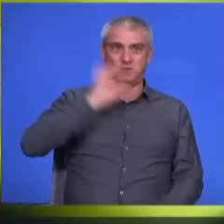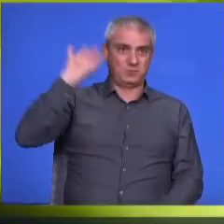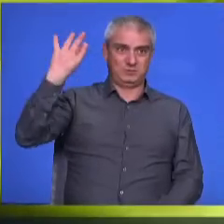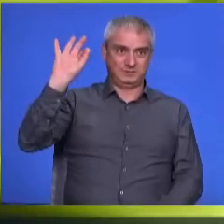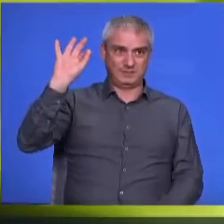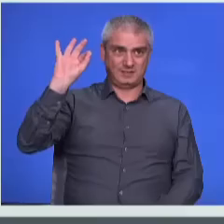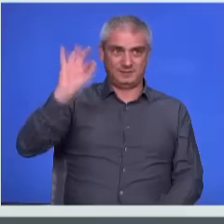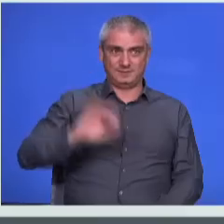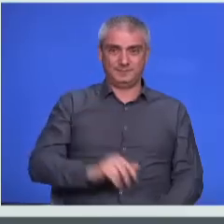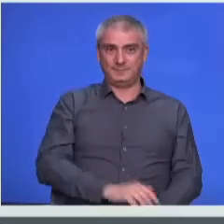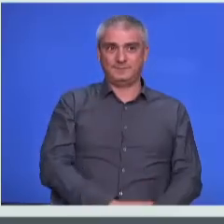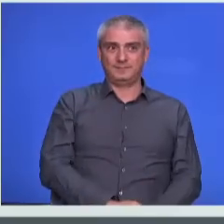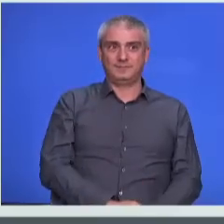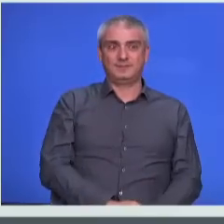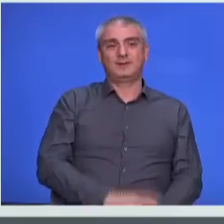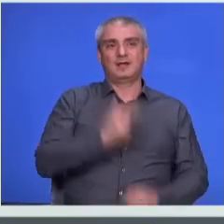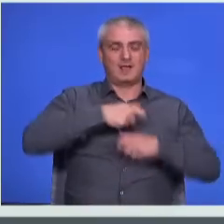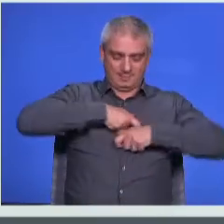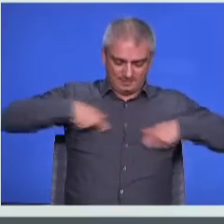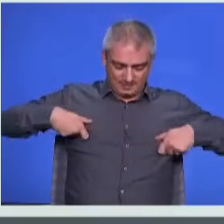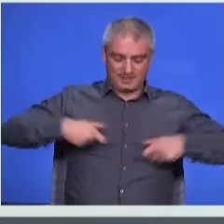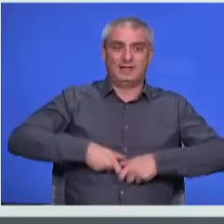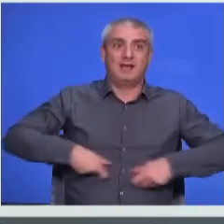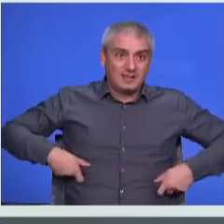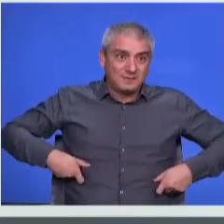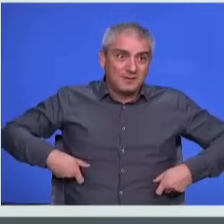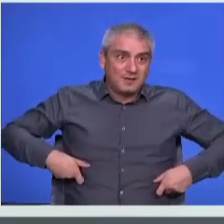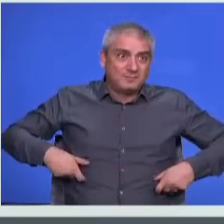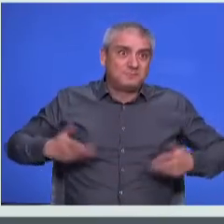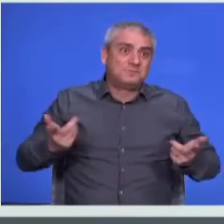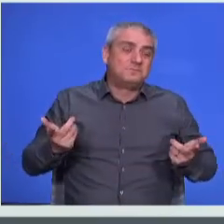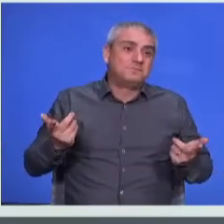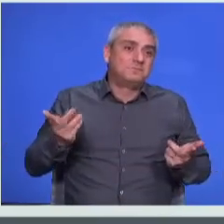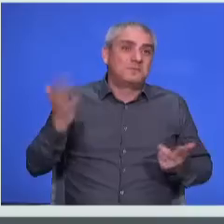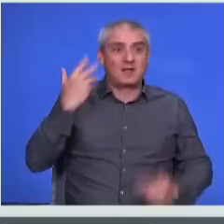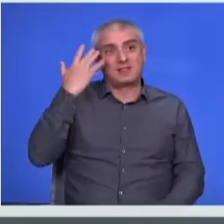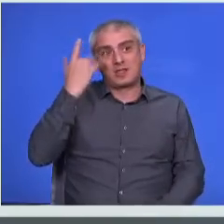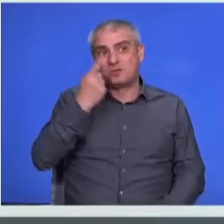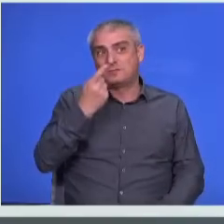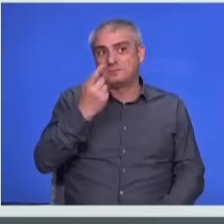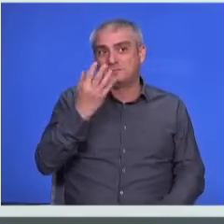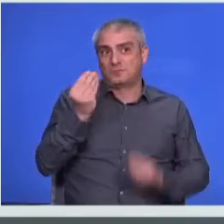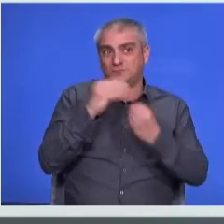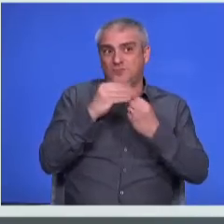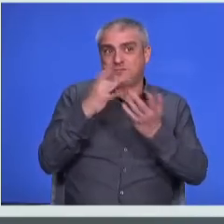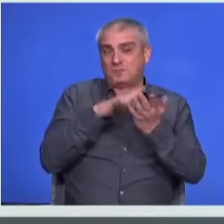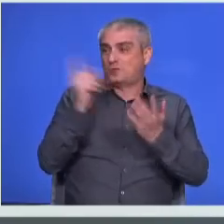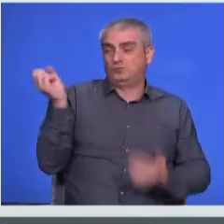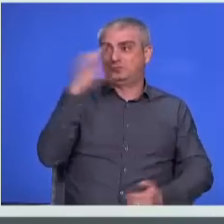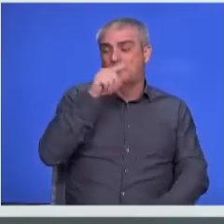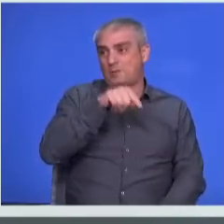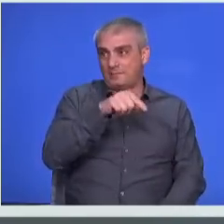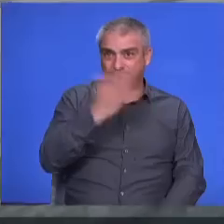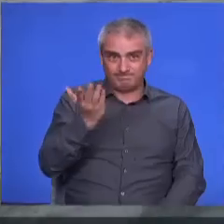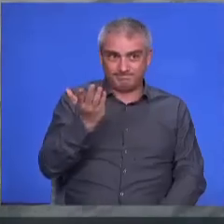military. He was wearing a harness and basically there were no other theories that were viable from where he